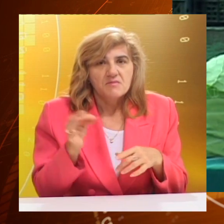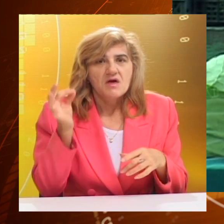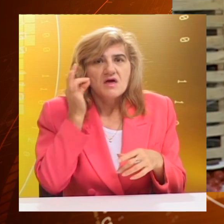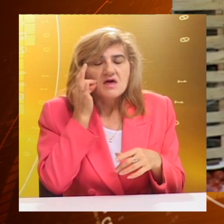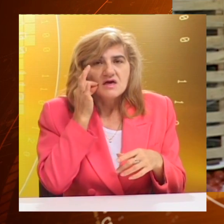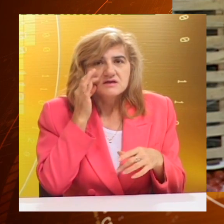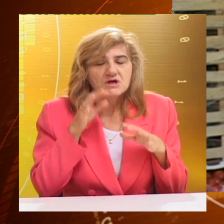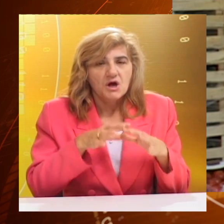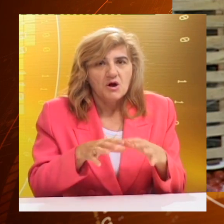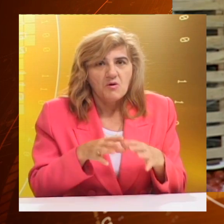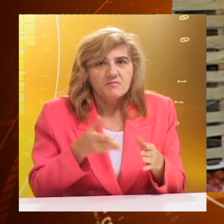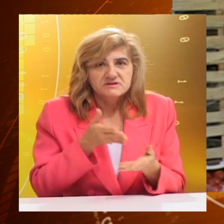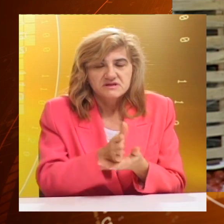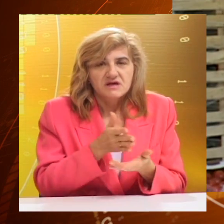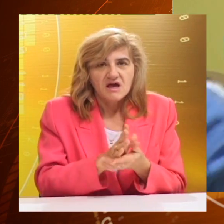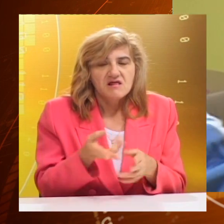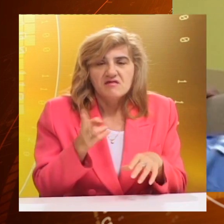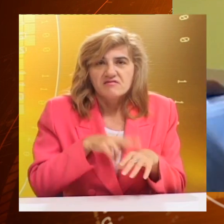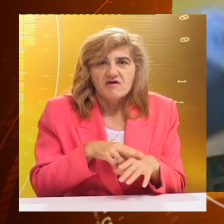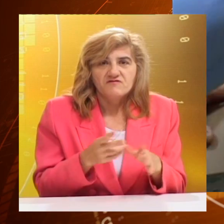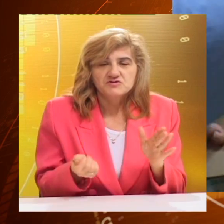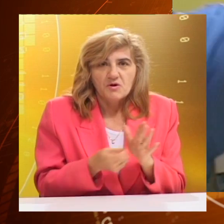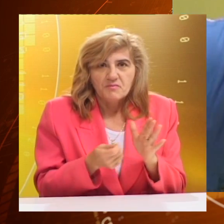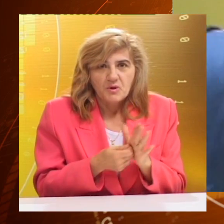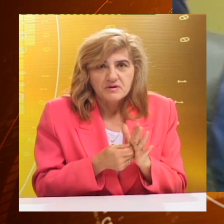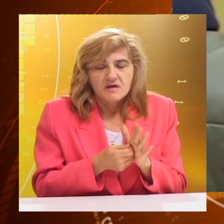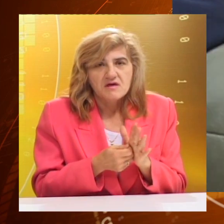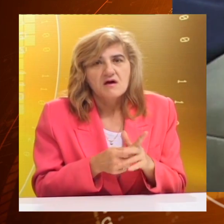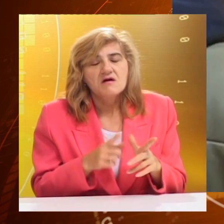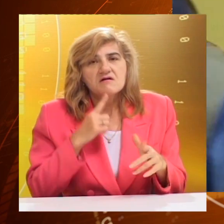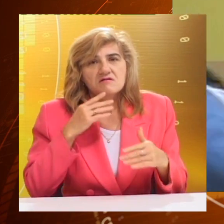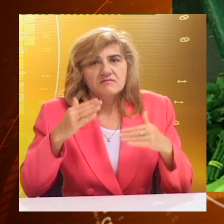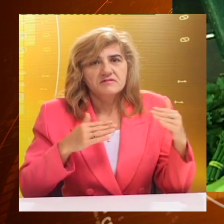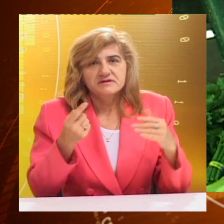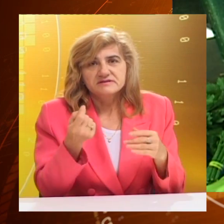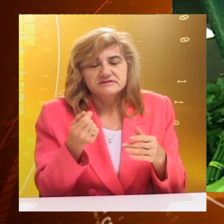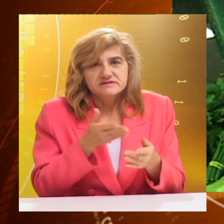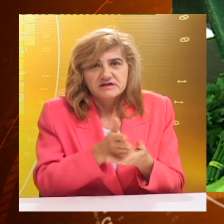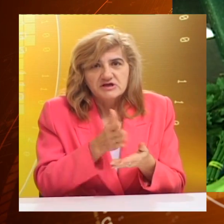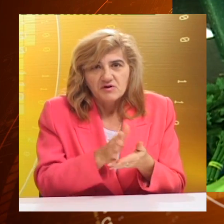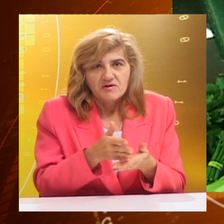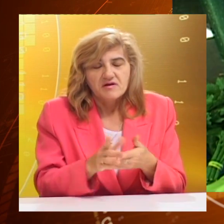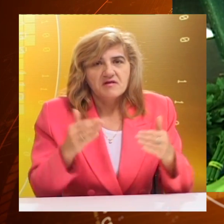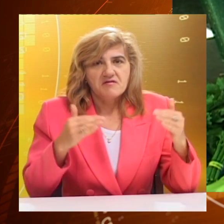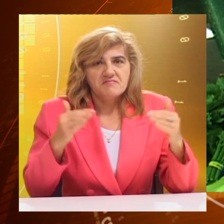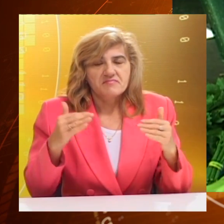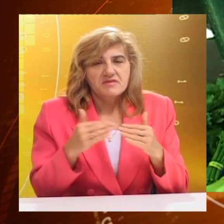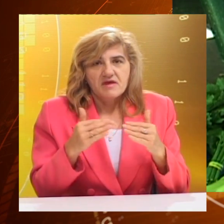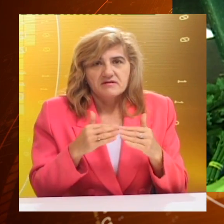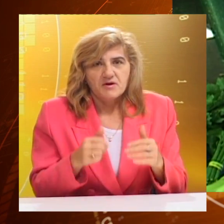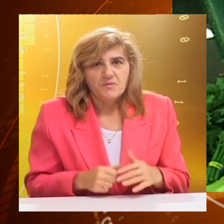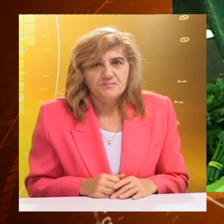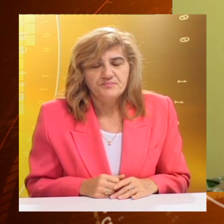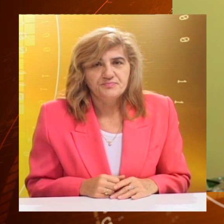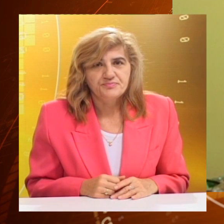ostavljanja kiselog kupusa više prodaju glavice od rezanog sveže kupusa, a prodaja već gotovog kiselog kupusa je ujednačena jer se i glavice i rezani kupus